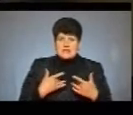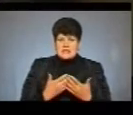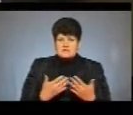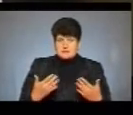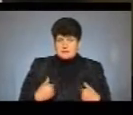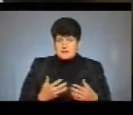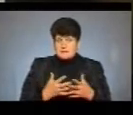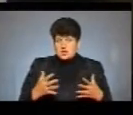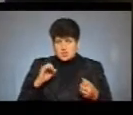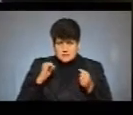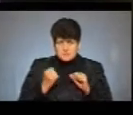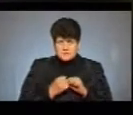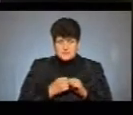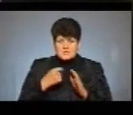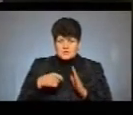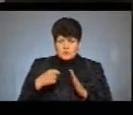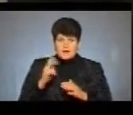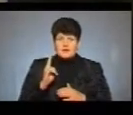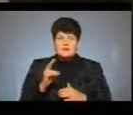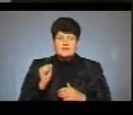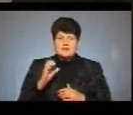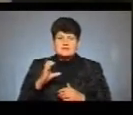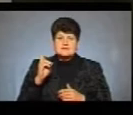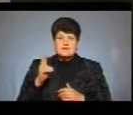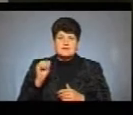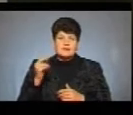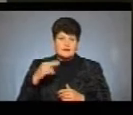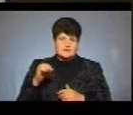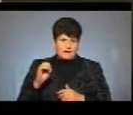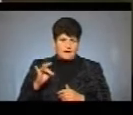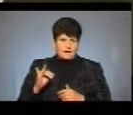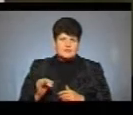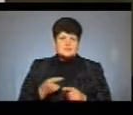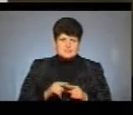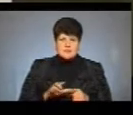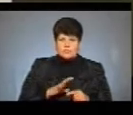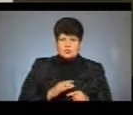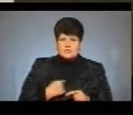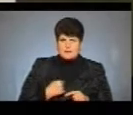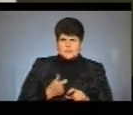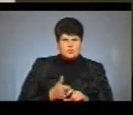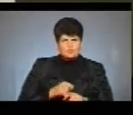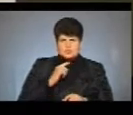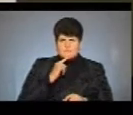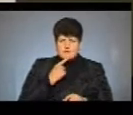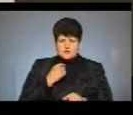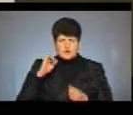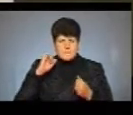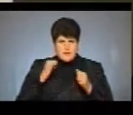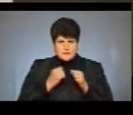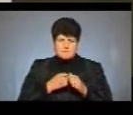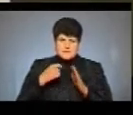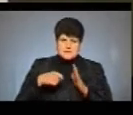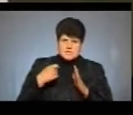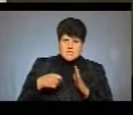напевно, найбільше запам'яталось зйомки з каскадерами, тому що тоді це було для мене дуже важко. Я пам'ятаю, як ми